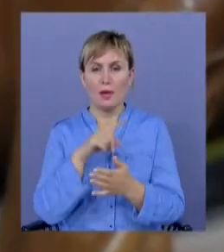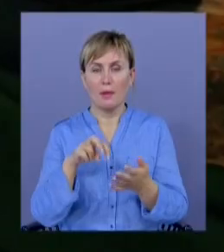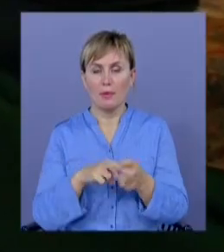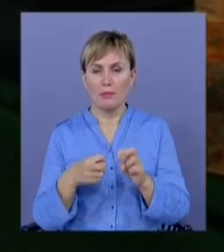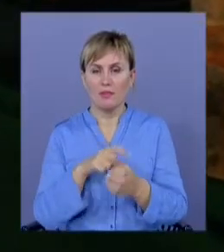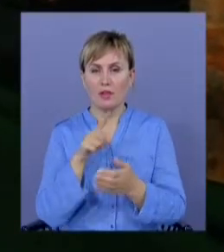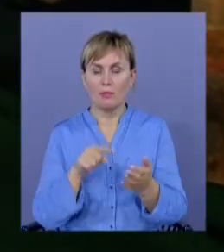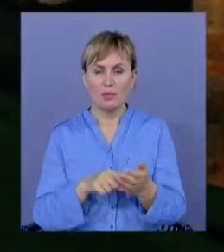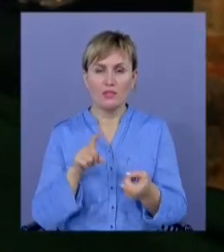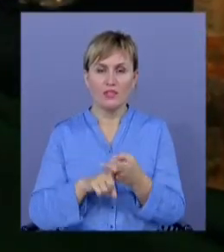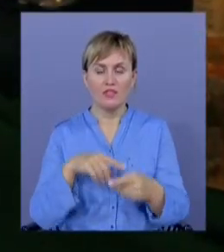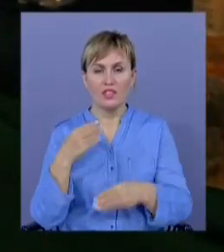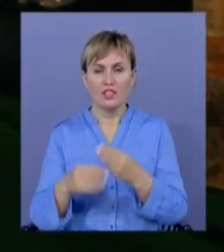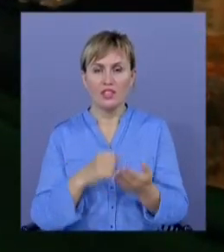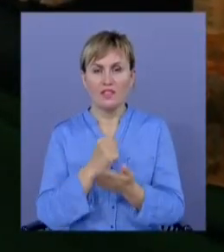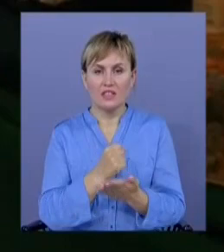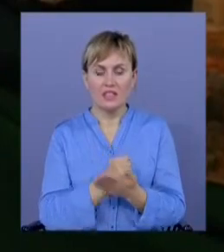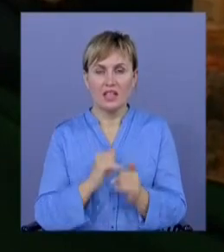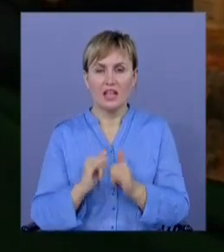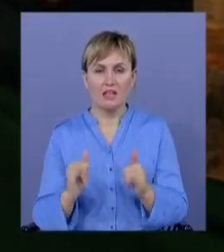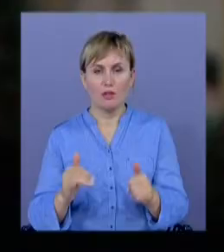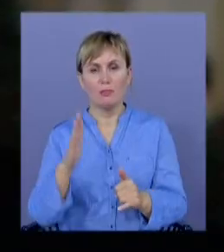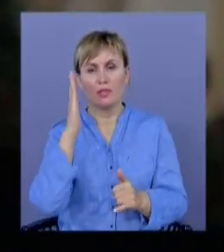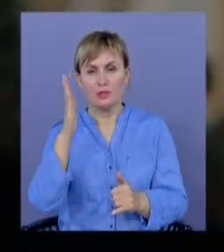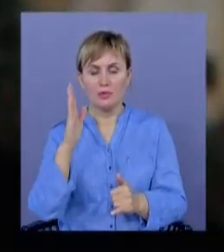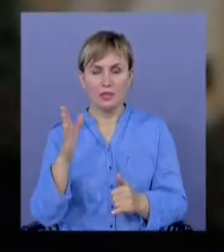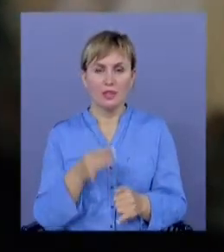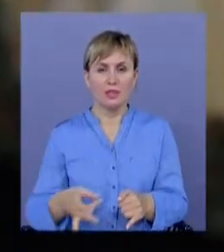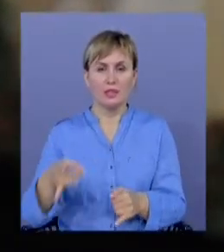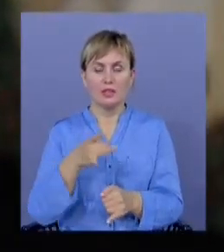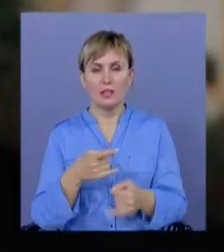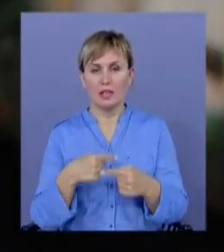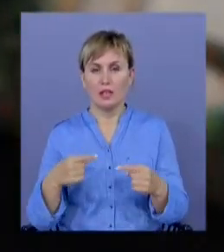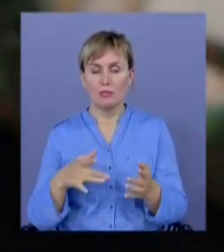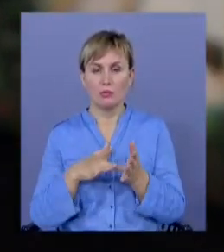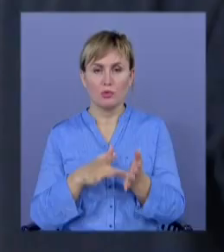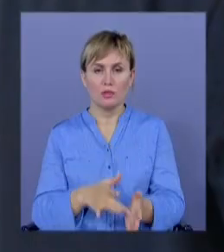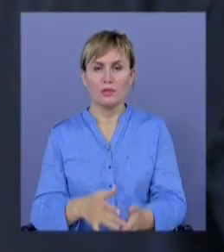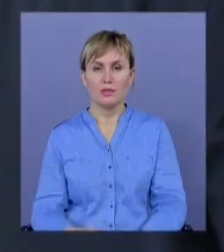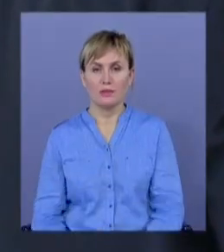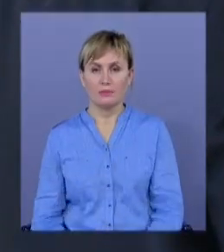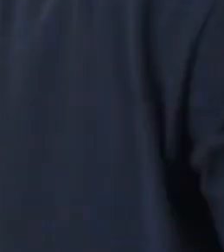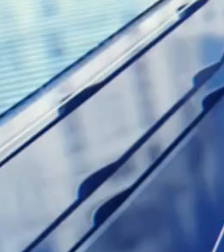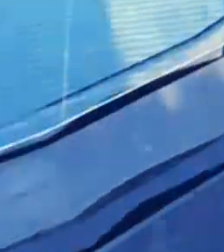вопросы, касающиеся выдачи виз, развития перспективного религиозно-паломнического туризма.